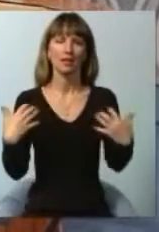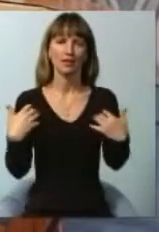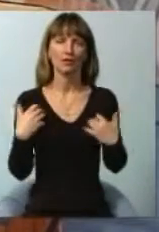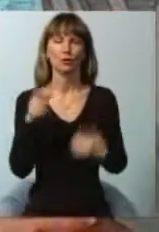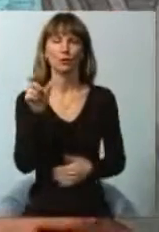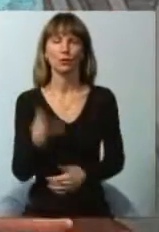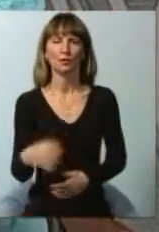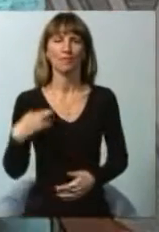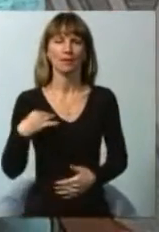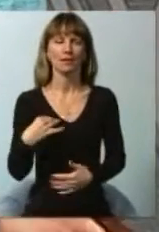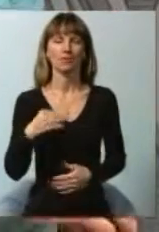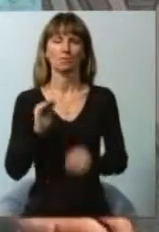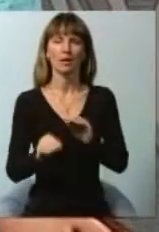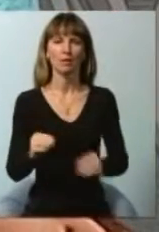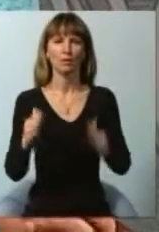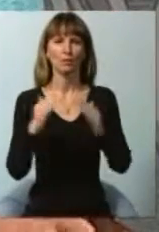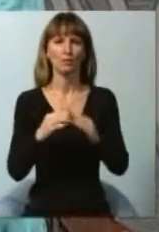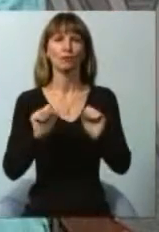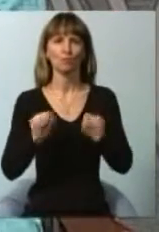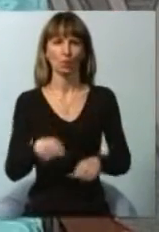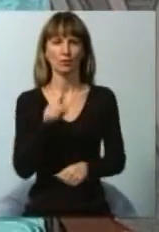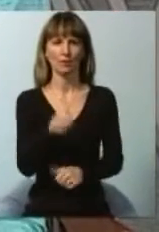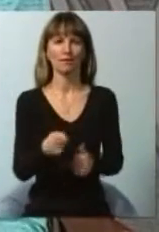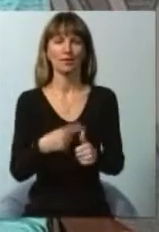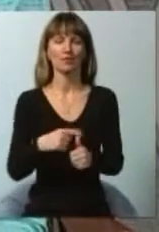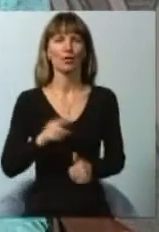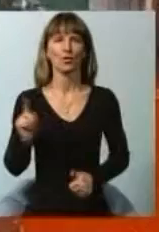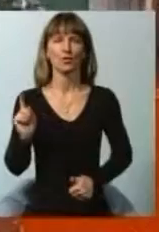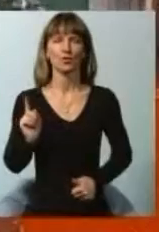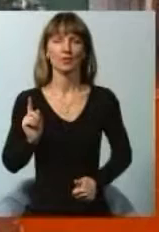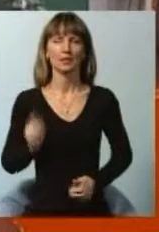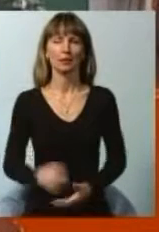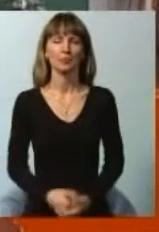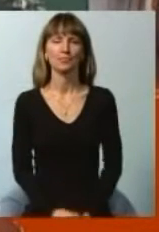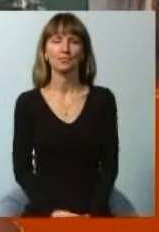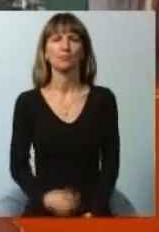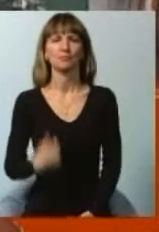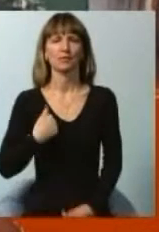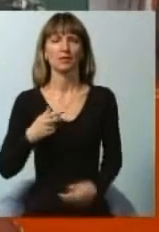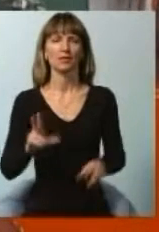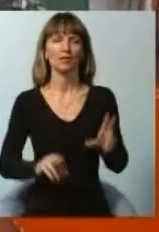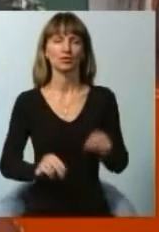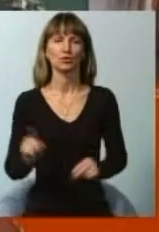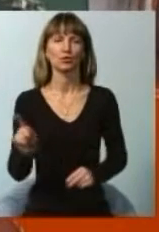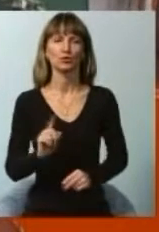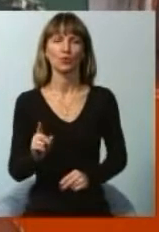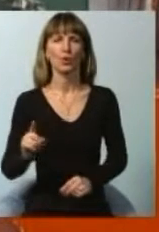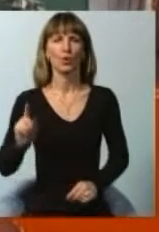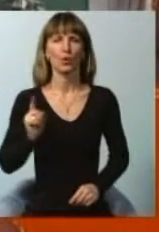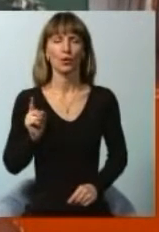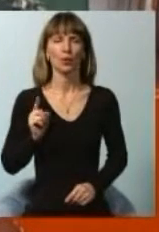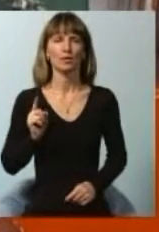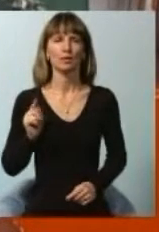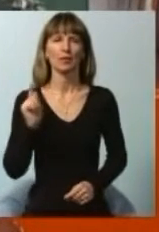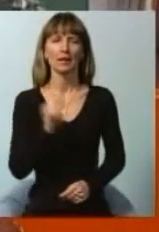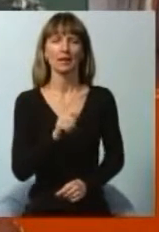річ, предмет, будинок. Чи можна їх називати охоронцями? От? Я вважаю, що охоронцями